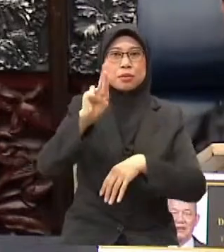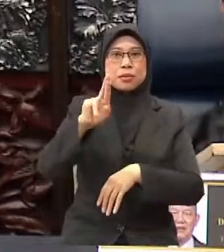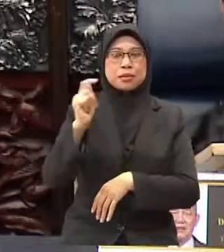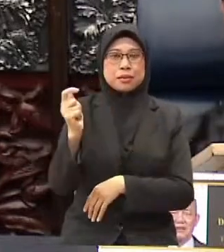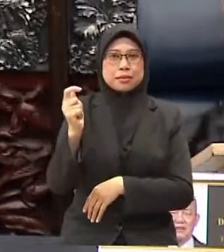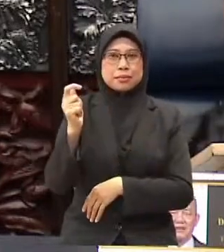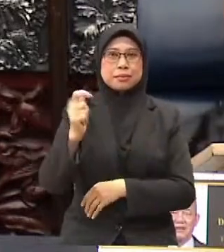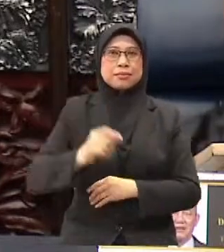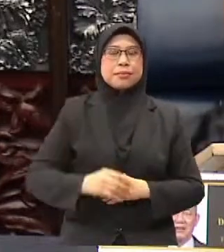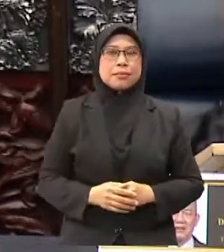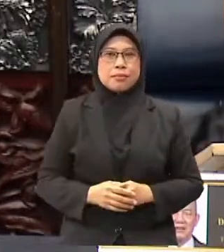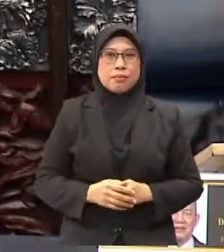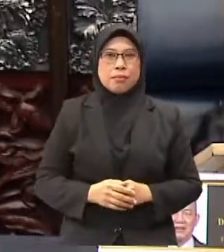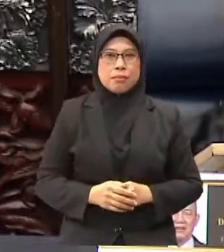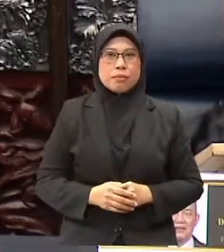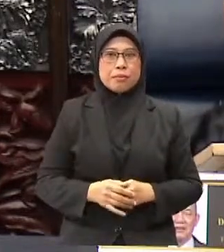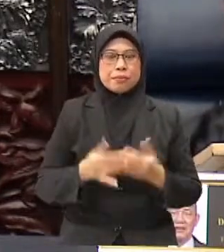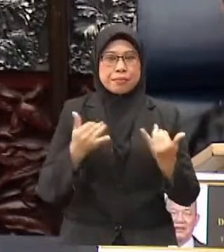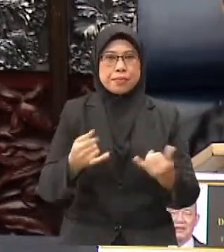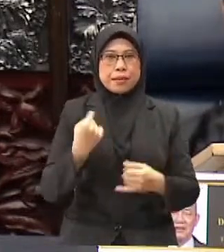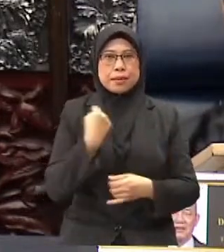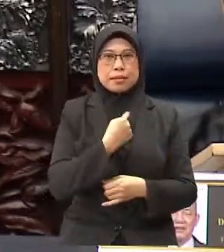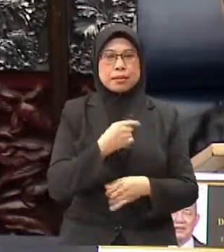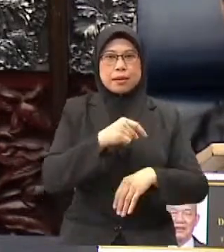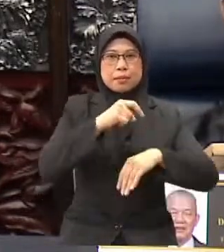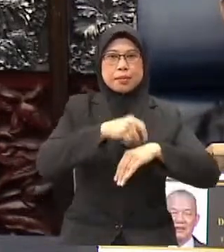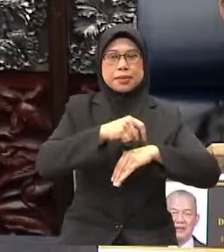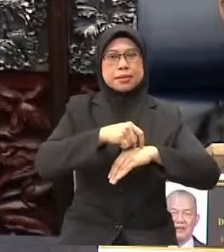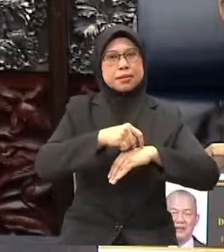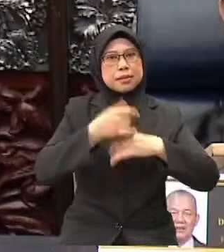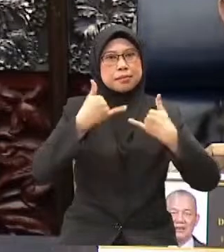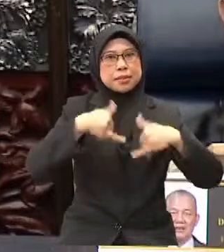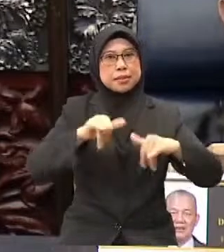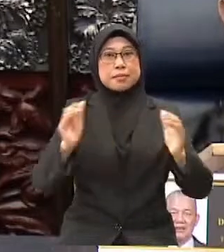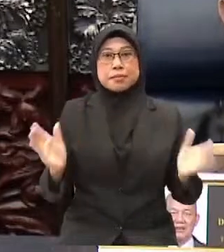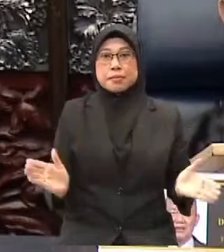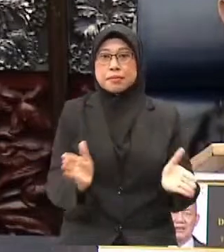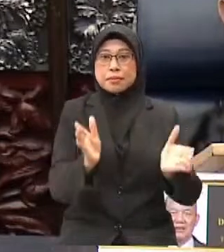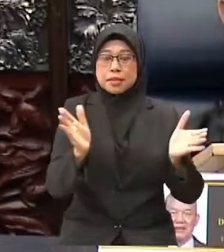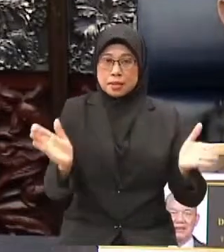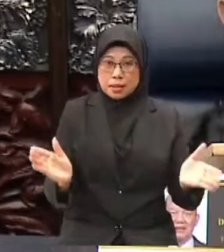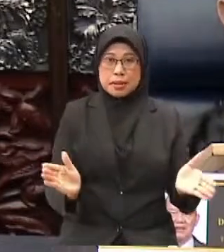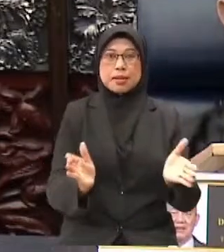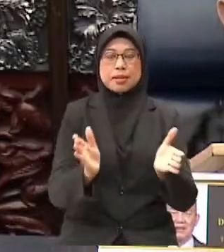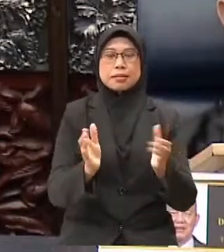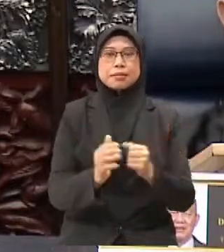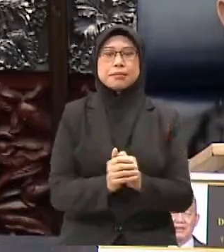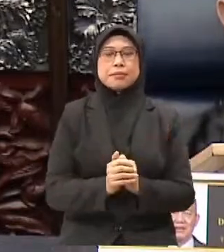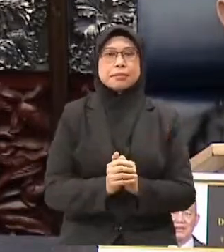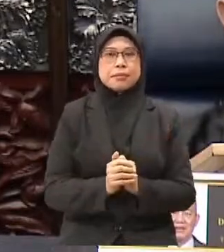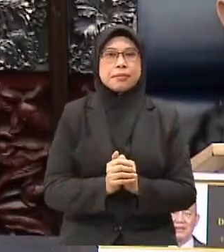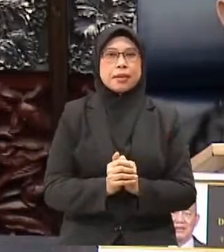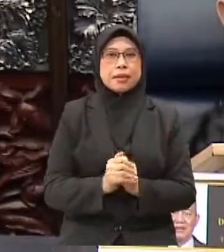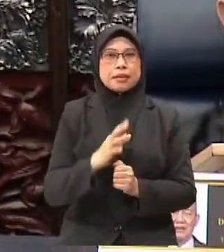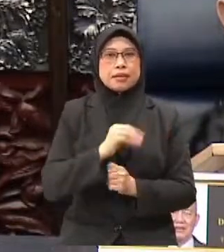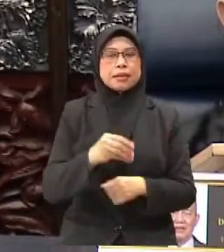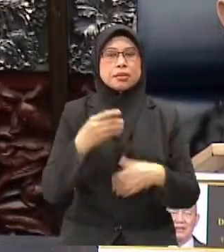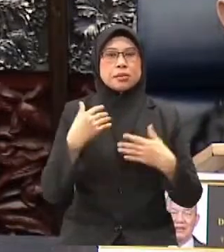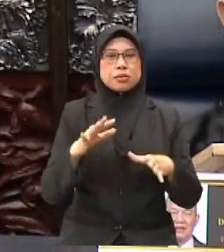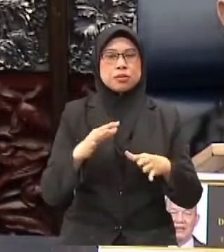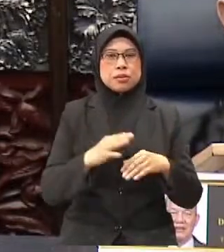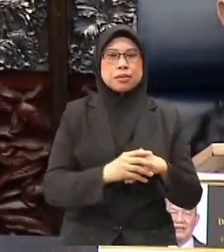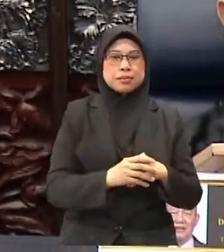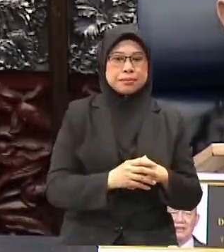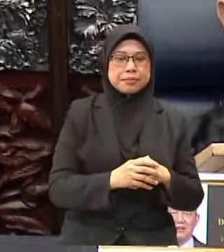yang pertamanya kita sekarang ini dalam satu tempoh masa yang masih kita menggalakkan kita masih overocate dan kita telah